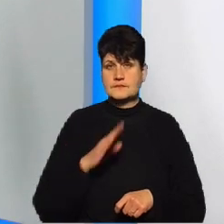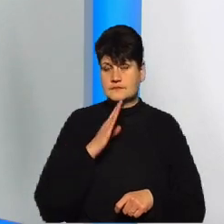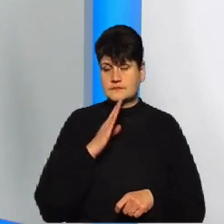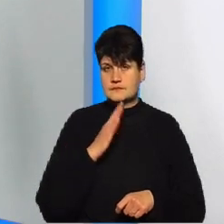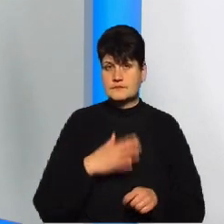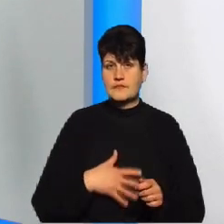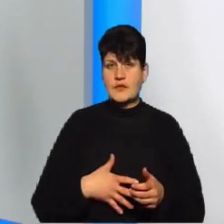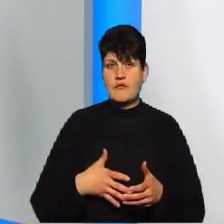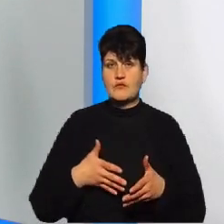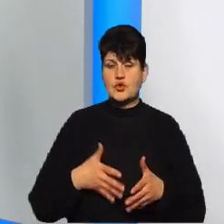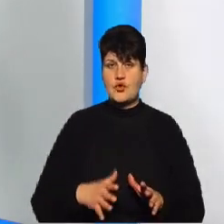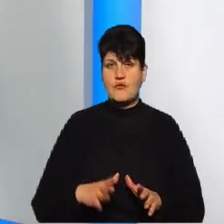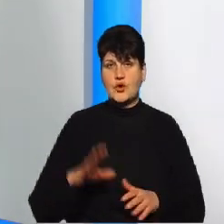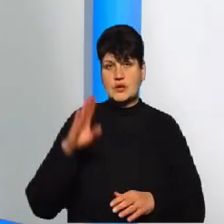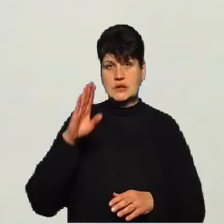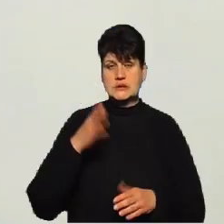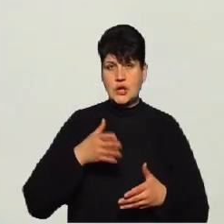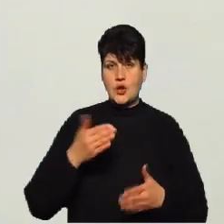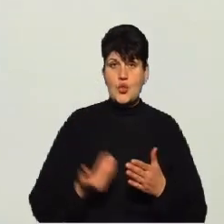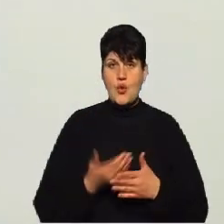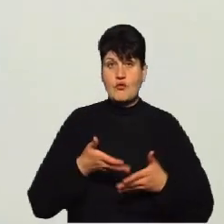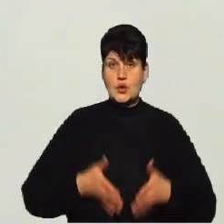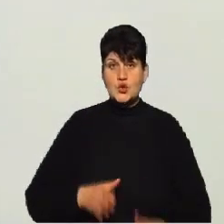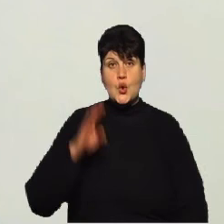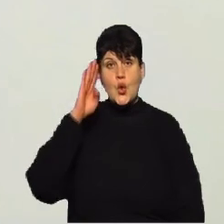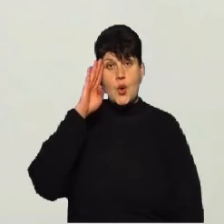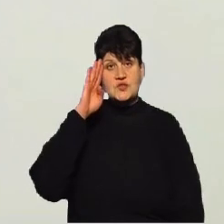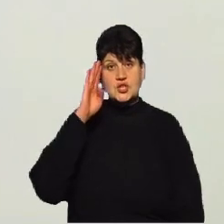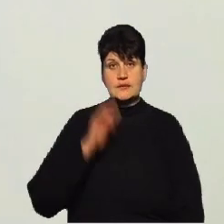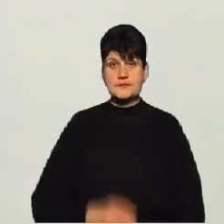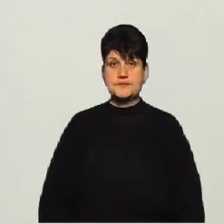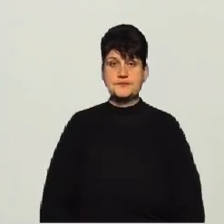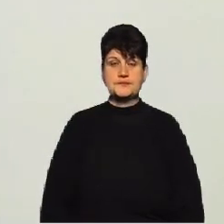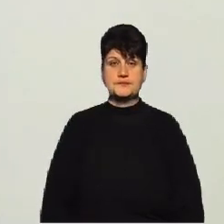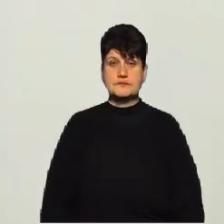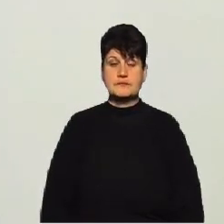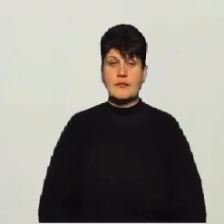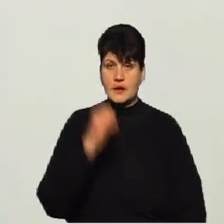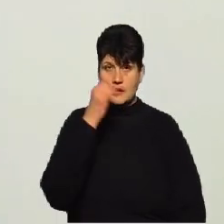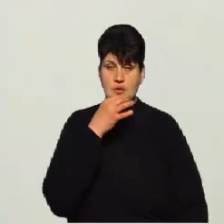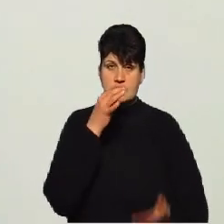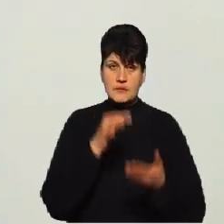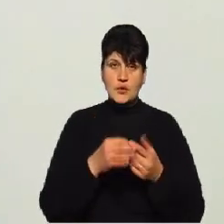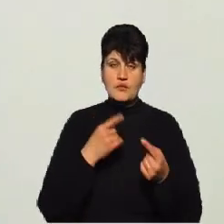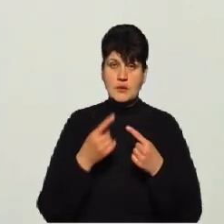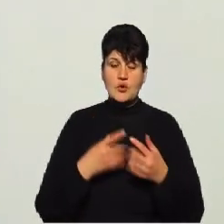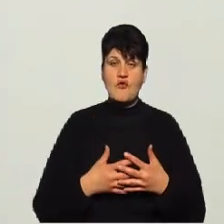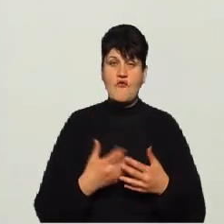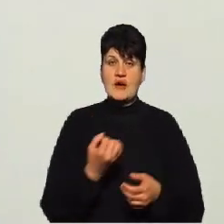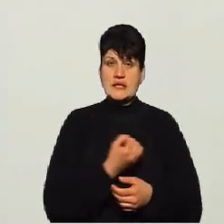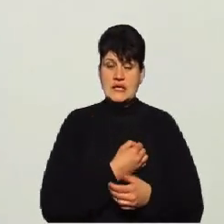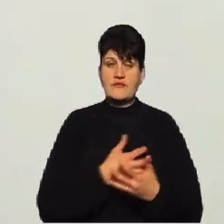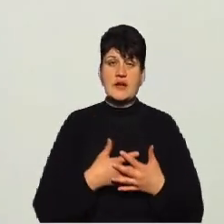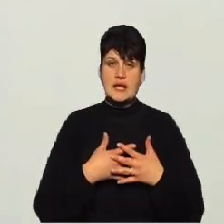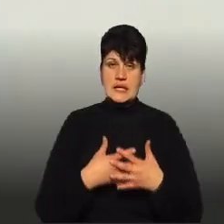новонароджених хлопчиків. Дякую за ваші відповіді. Я нагадаю, що ми сьогодні говорили про вакцинацію під час вагітності та при